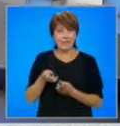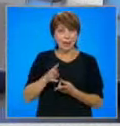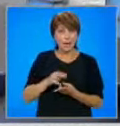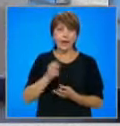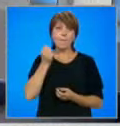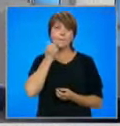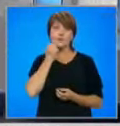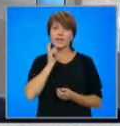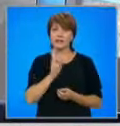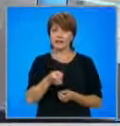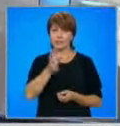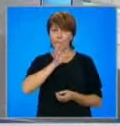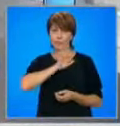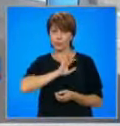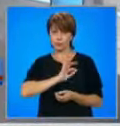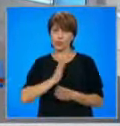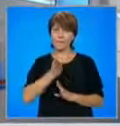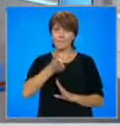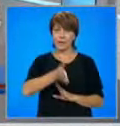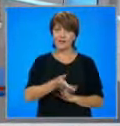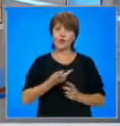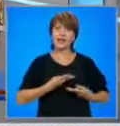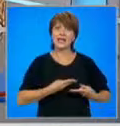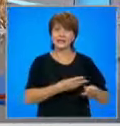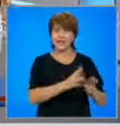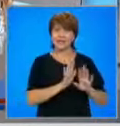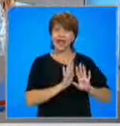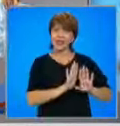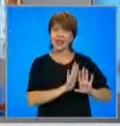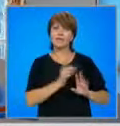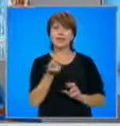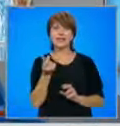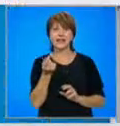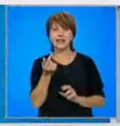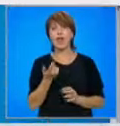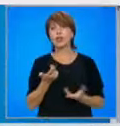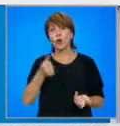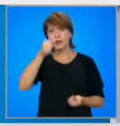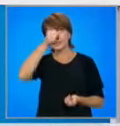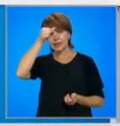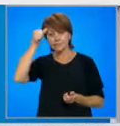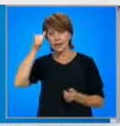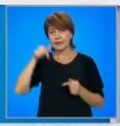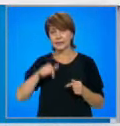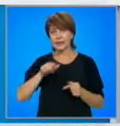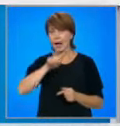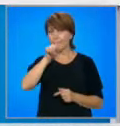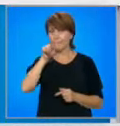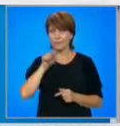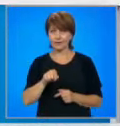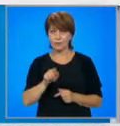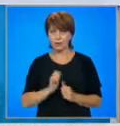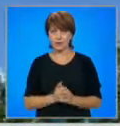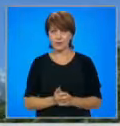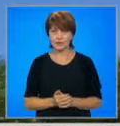трябва да получи правото да изнася свои торове и зърно. Съдбата на сделката обаче за сега е под въпрос. Още от Джанан Дурал.